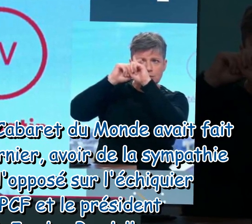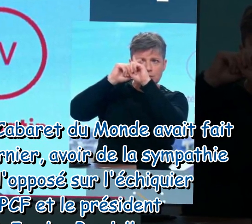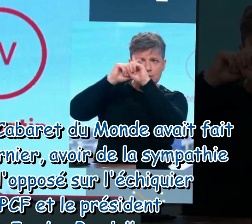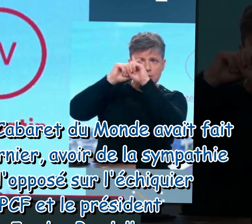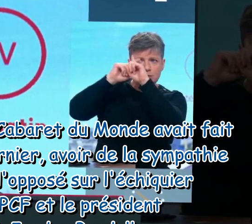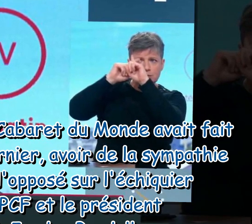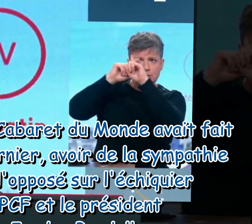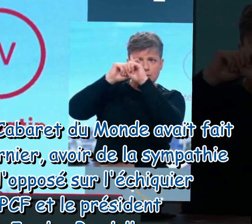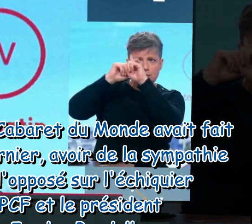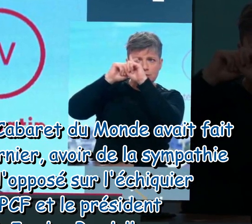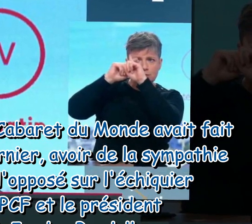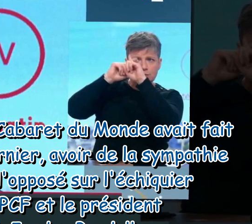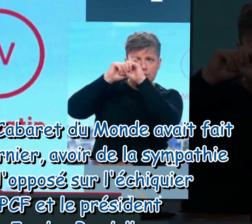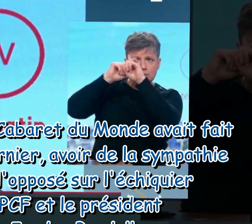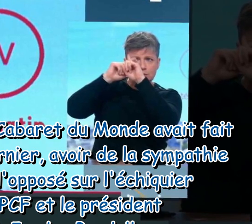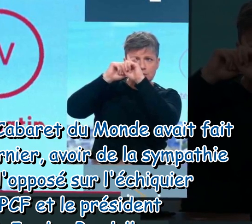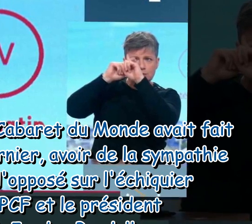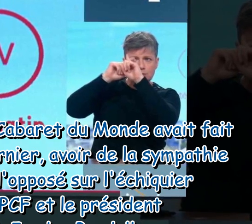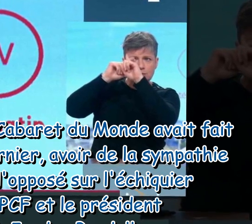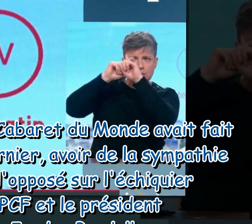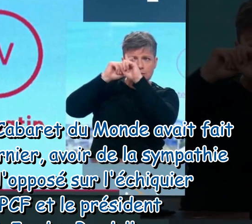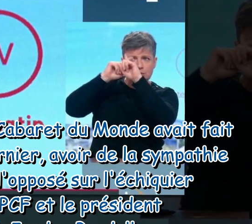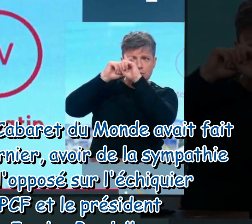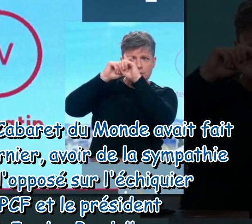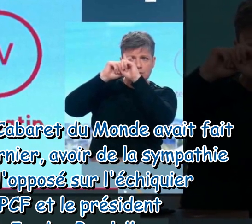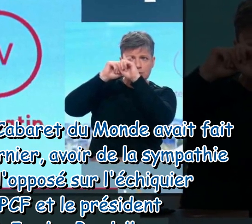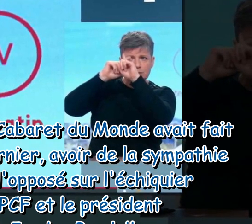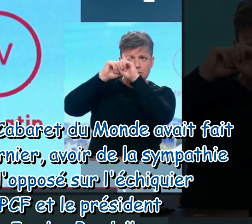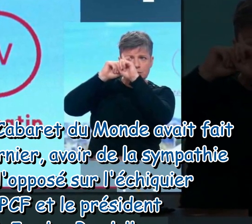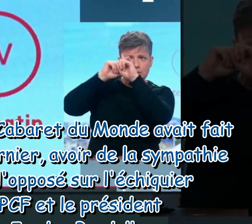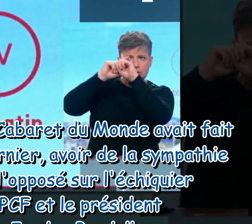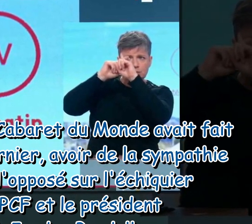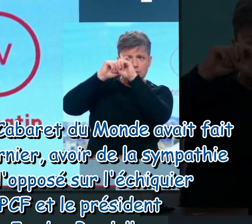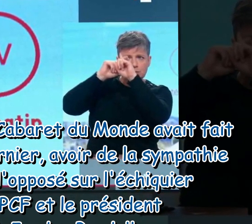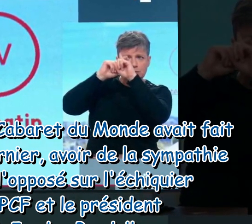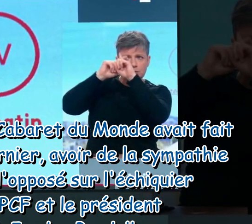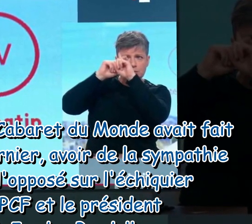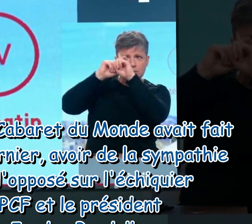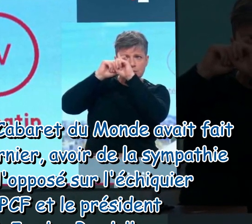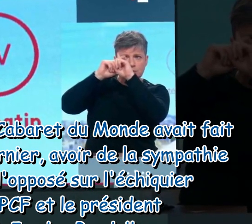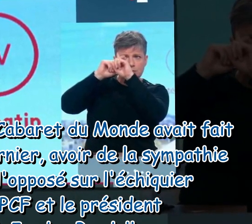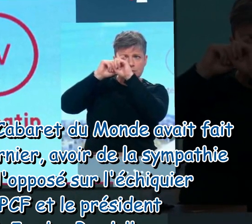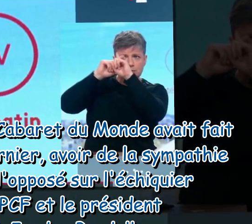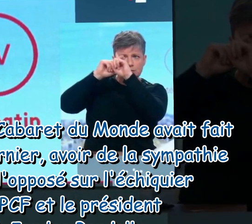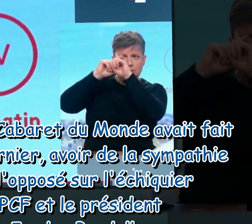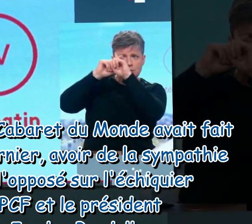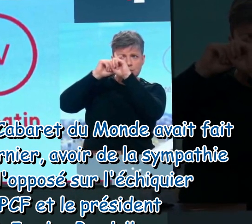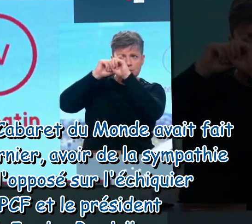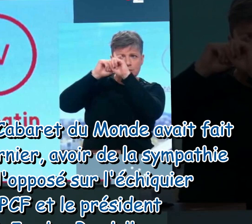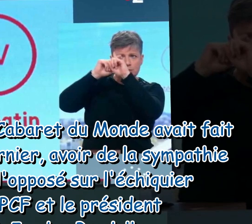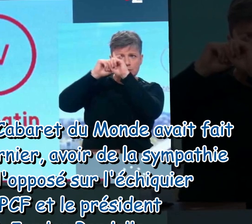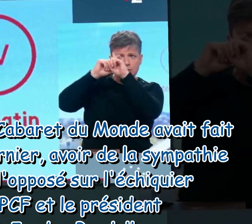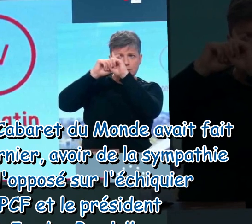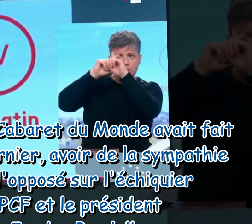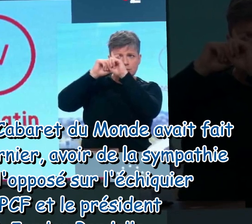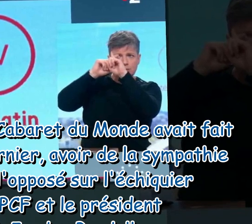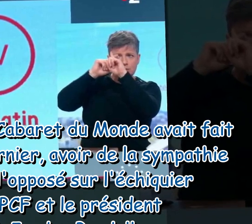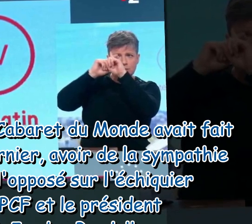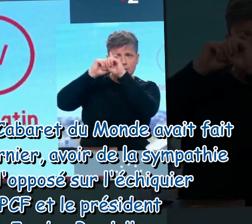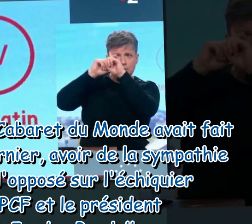pour deux personnes qui sont à l'opposé sur l'échiquier politique, à savoir le député PCF et le président du Rassemblement